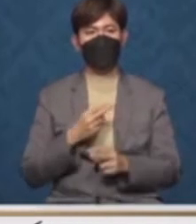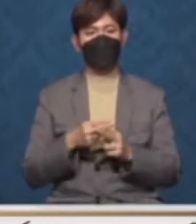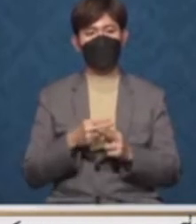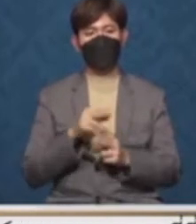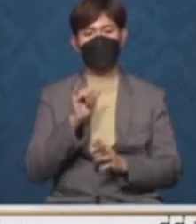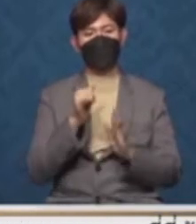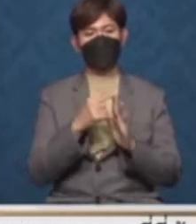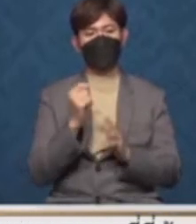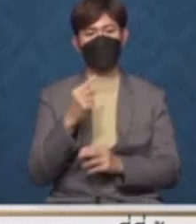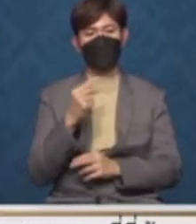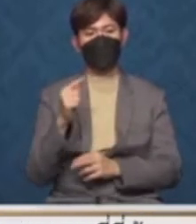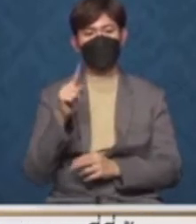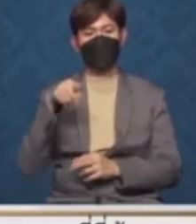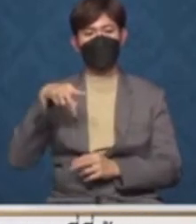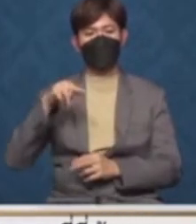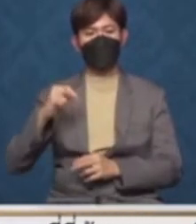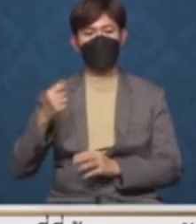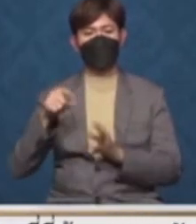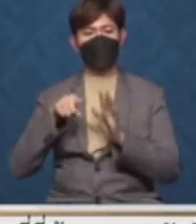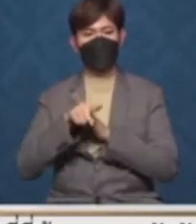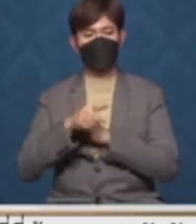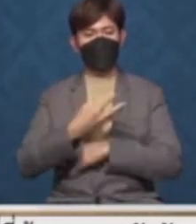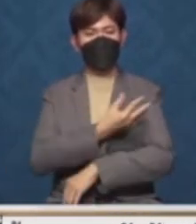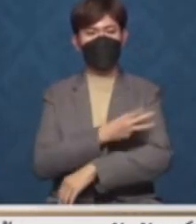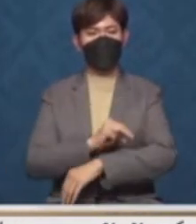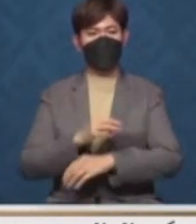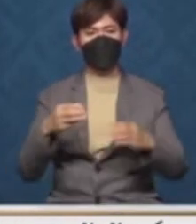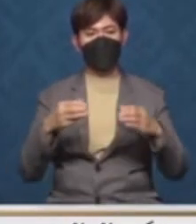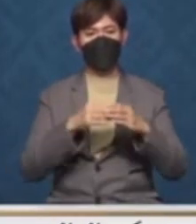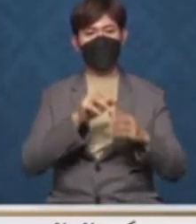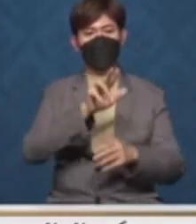รัสเสถียรสมาชิกสภาผู้แทนราษฎรจังหวัดมหาสารคามพรรคเพื่อไทย